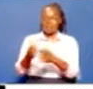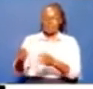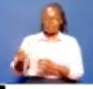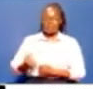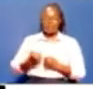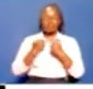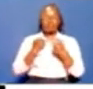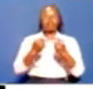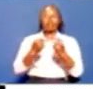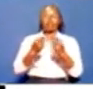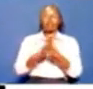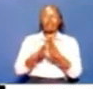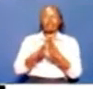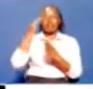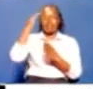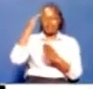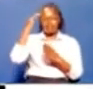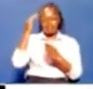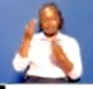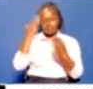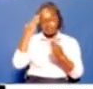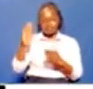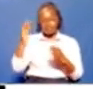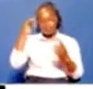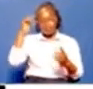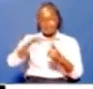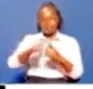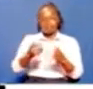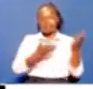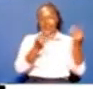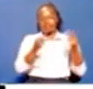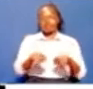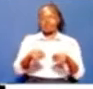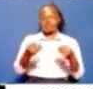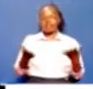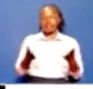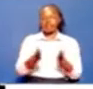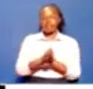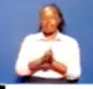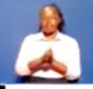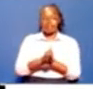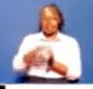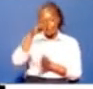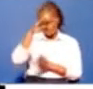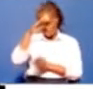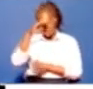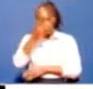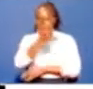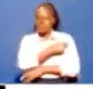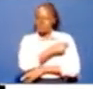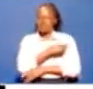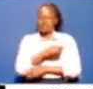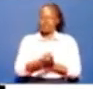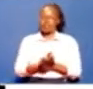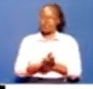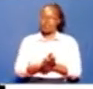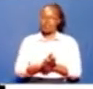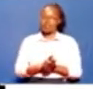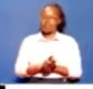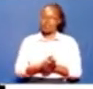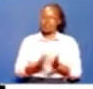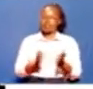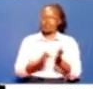Mawazo, ambalo lengo lake ni kuwapa matumaini vijana waliotekwa na ulevi na mihadarati. Yesu nipende